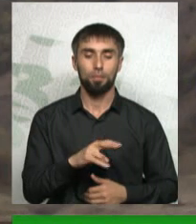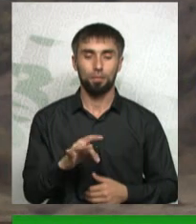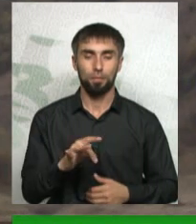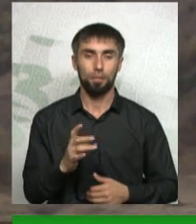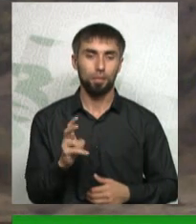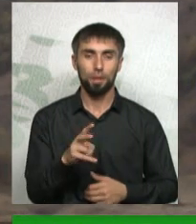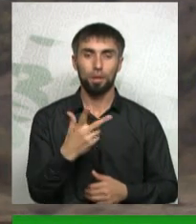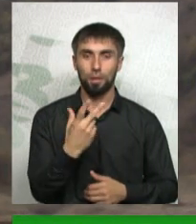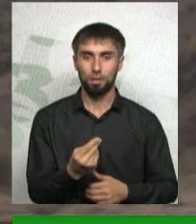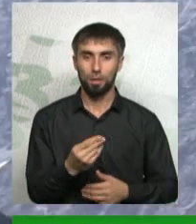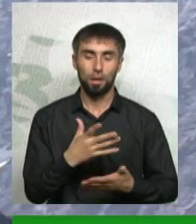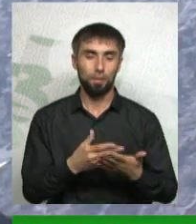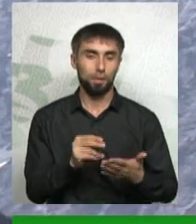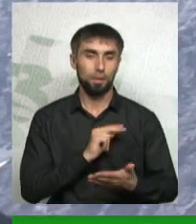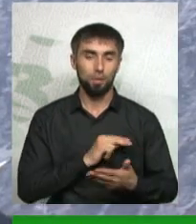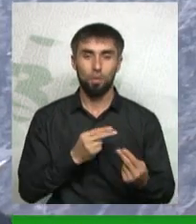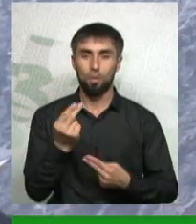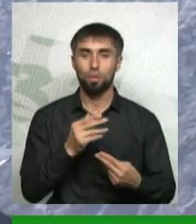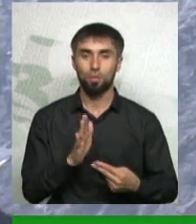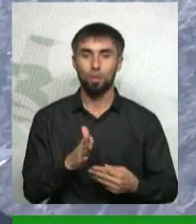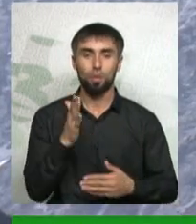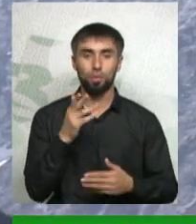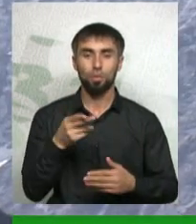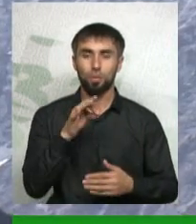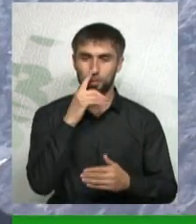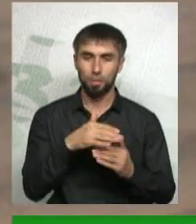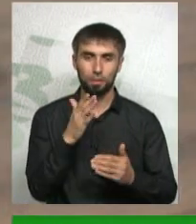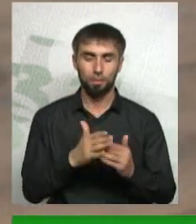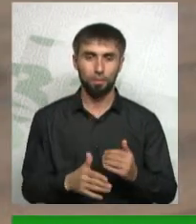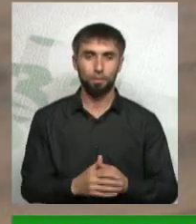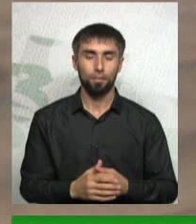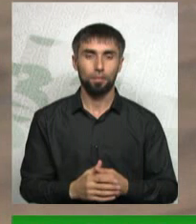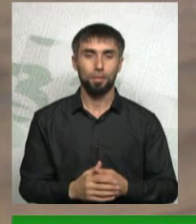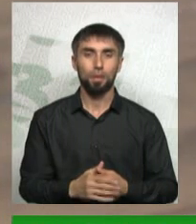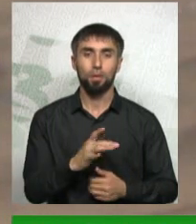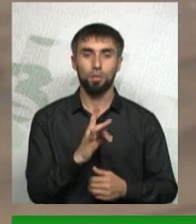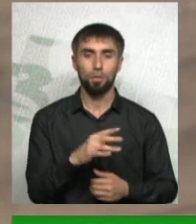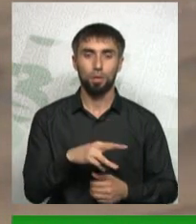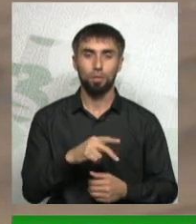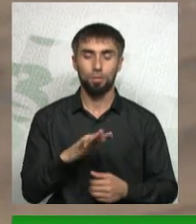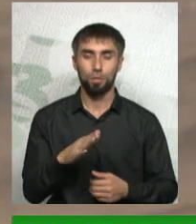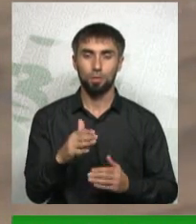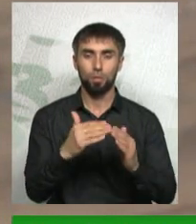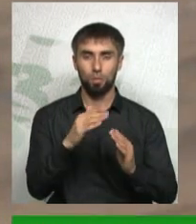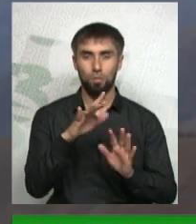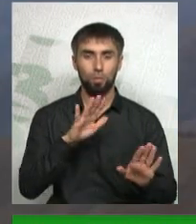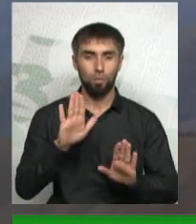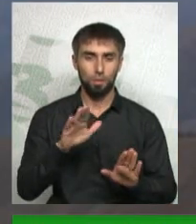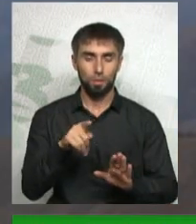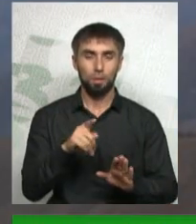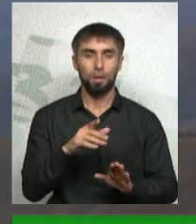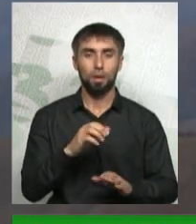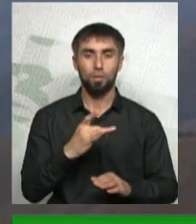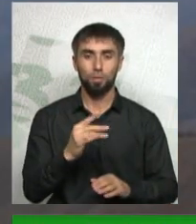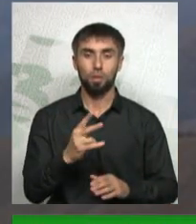продлится около 3 дней. Свои работы художники будут доканчивать уже на базе дома-музея Руслана Мамилова. Итогом станет